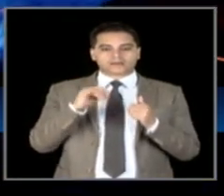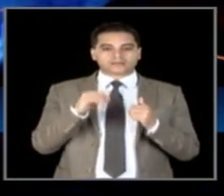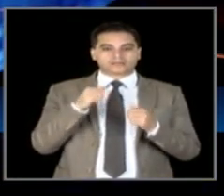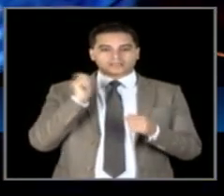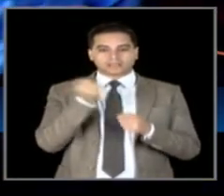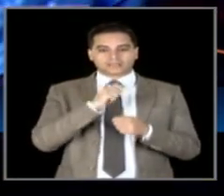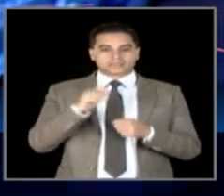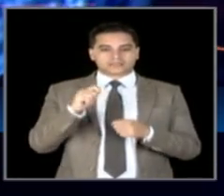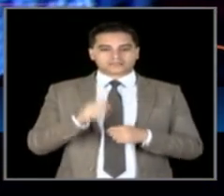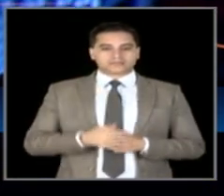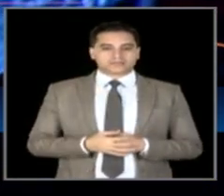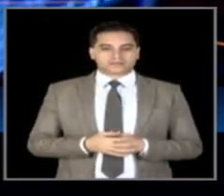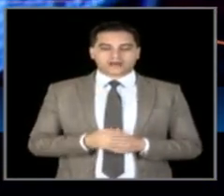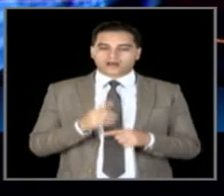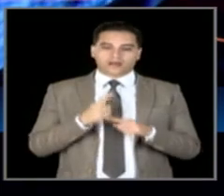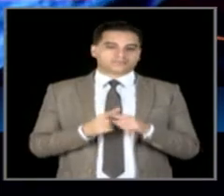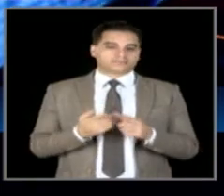تنس. غلط.